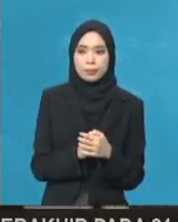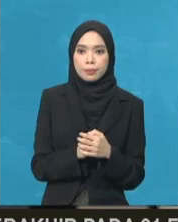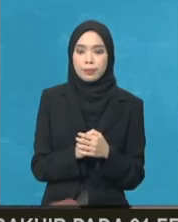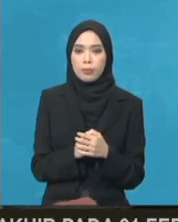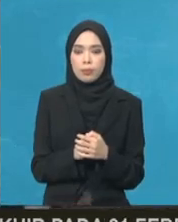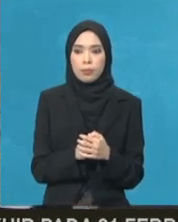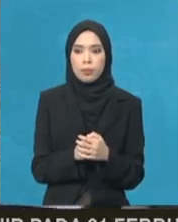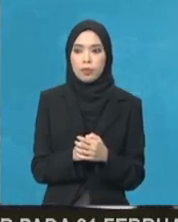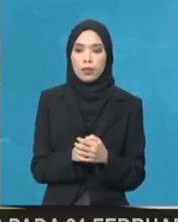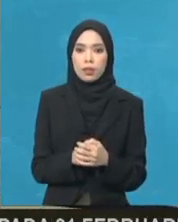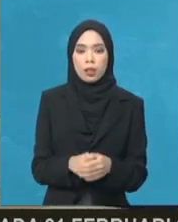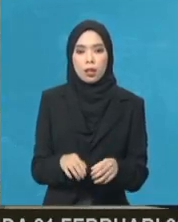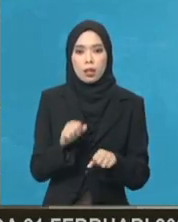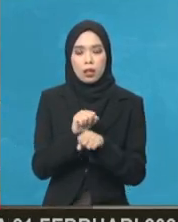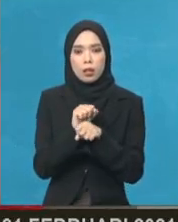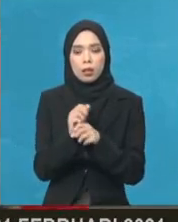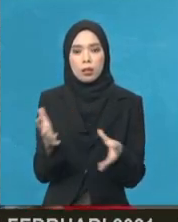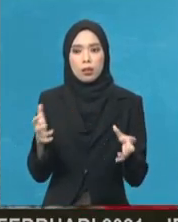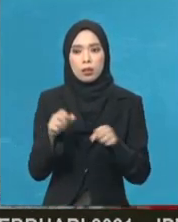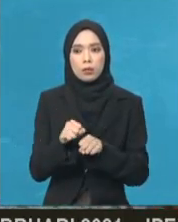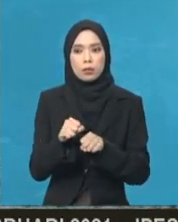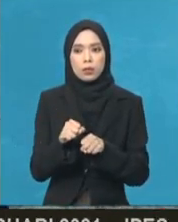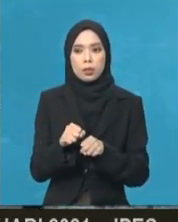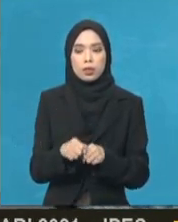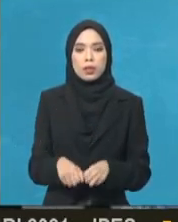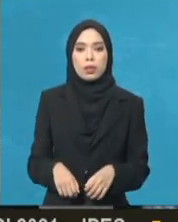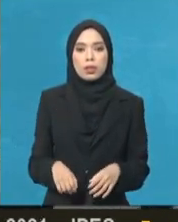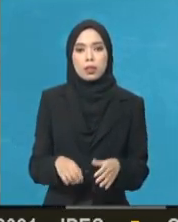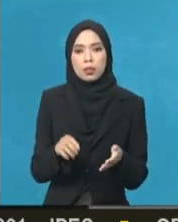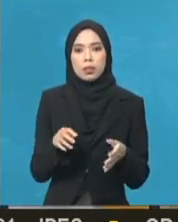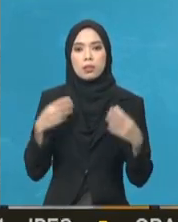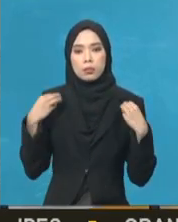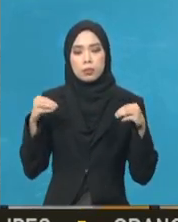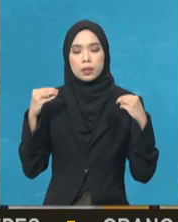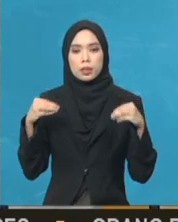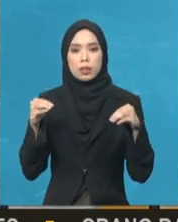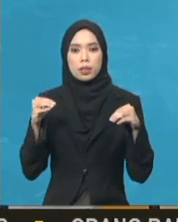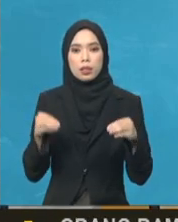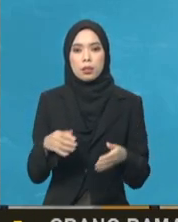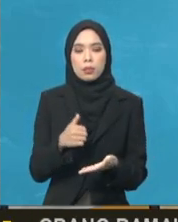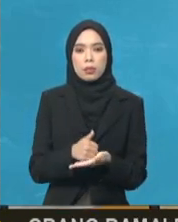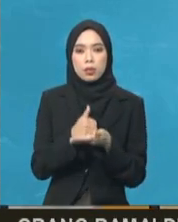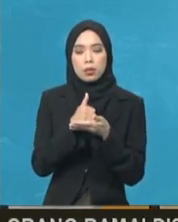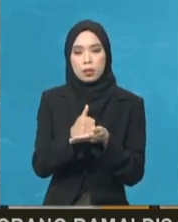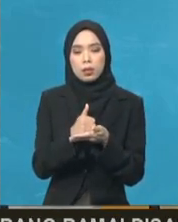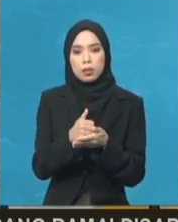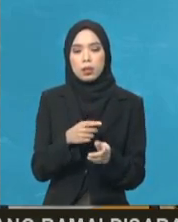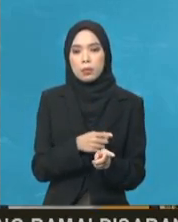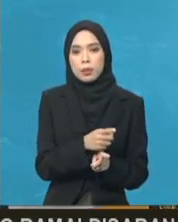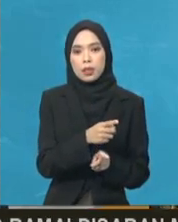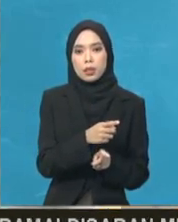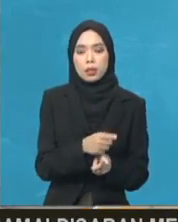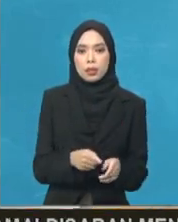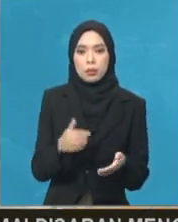di antara peluang pekerjaan yang ditawarkan grani pemasaran pegawai sumber tenaga manusia penolong takbir pengawal keselamatan